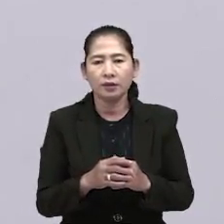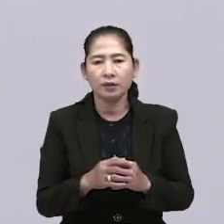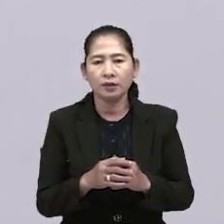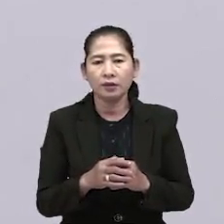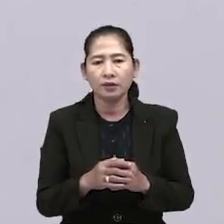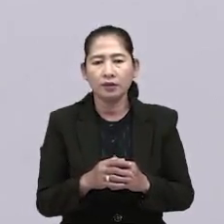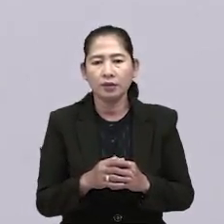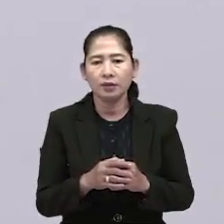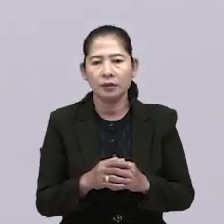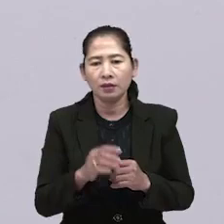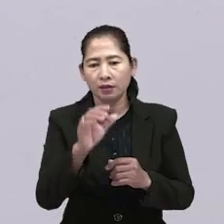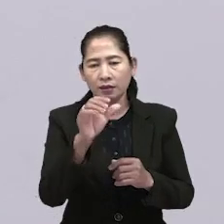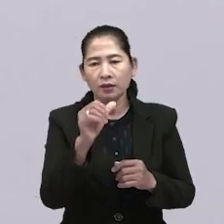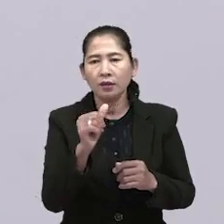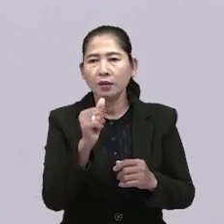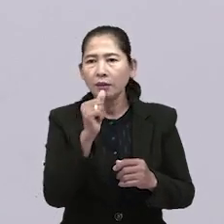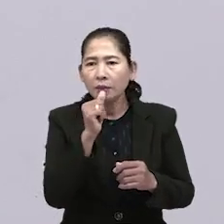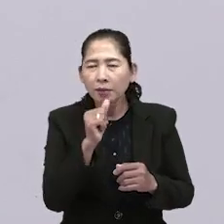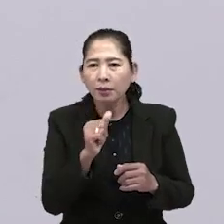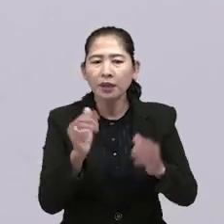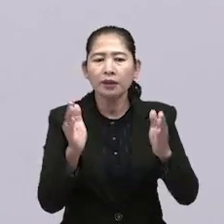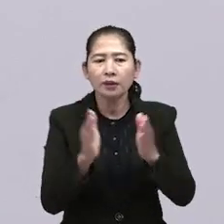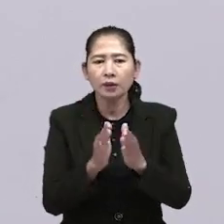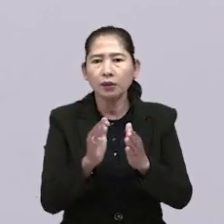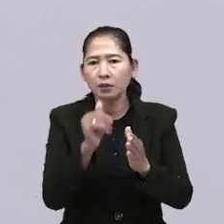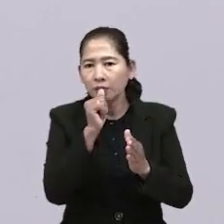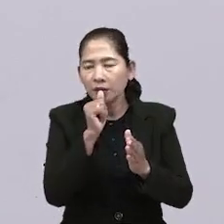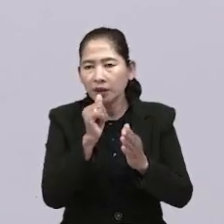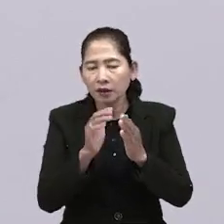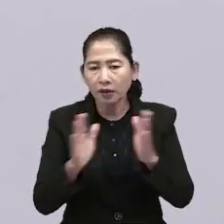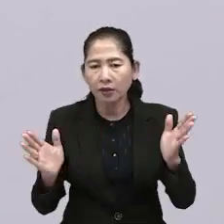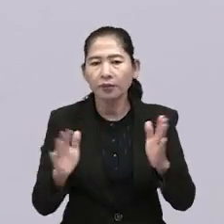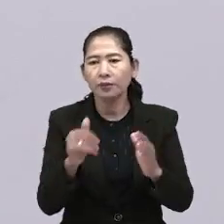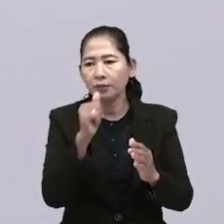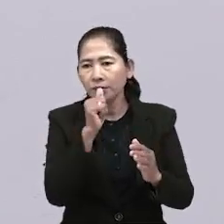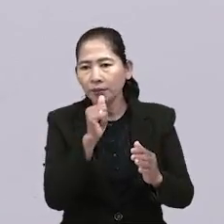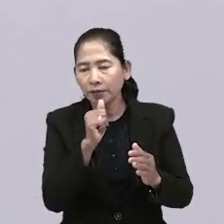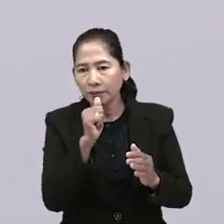ចាមិនតូចមិនធំ